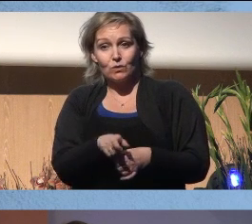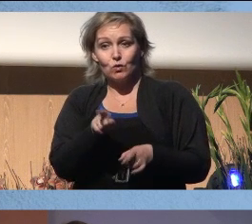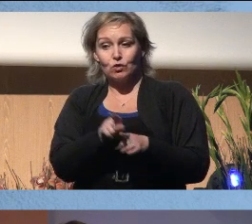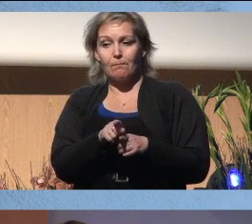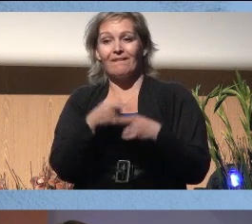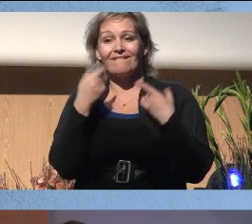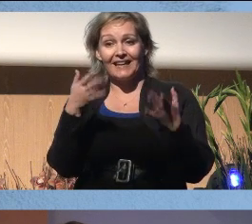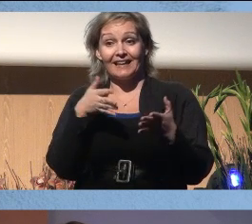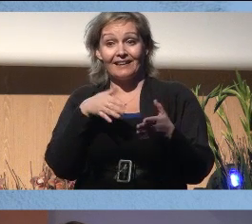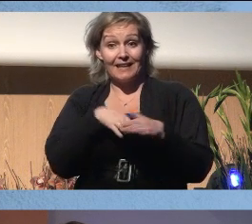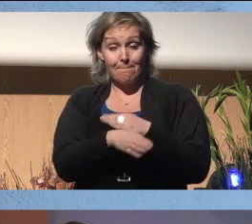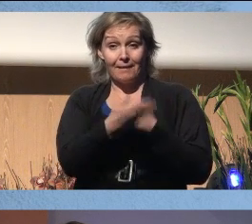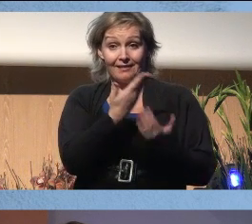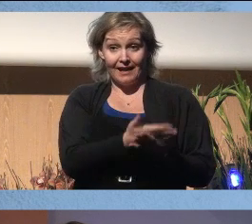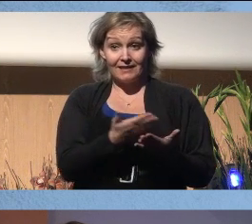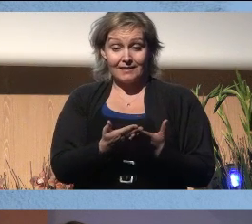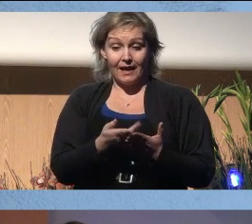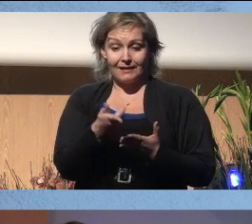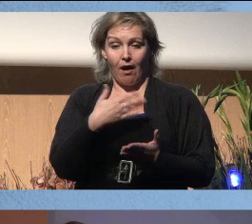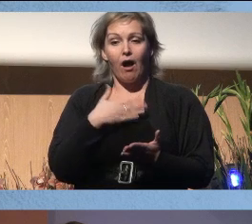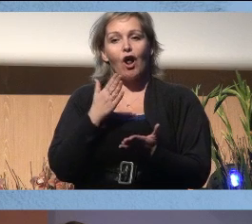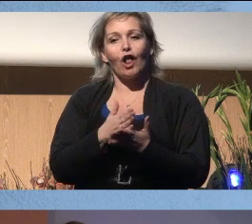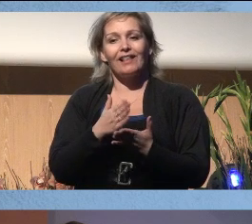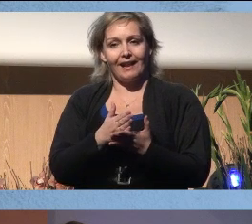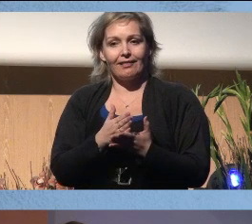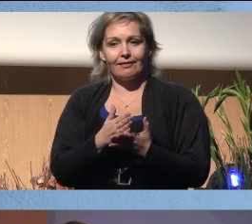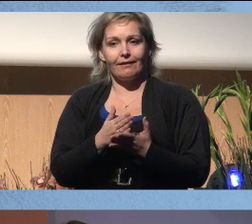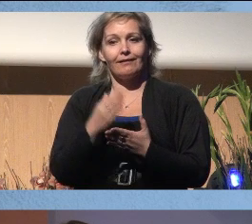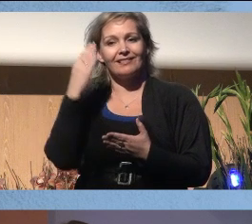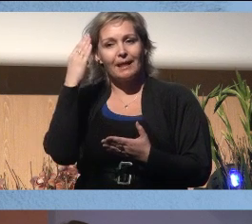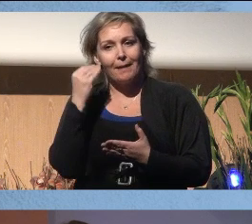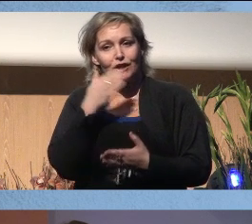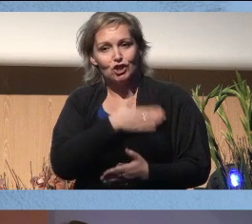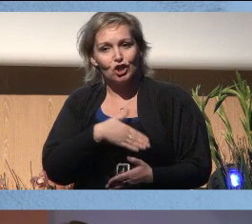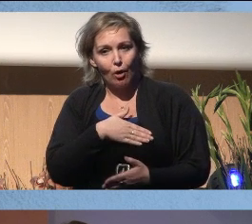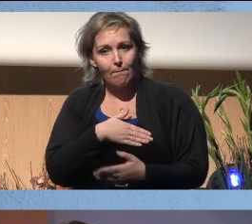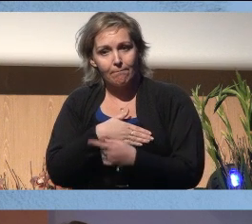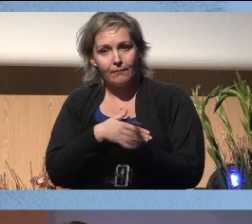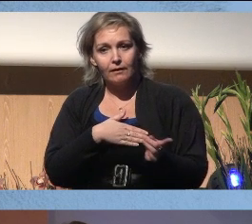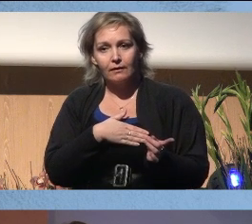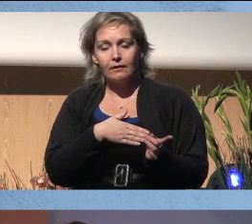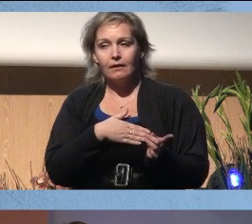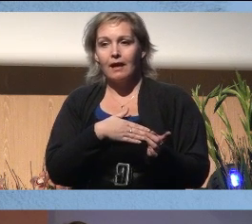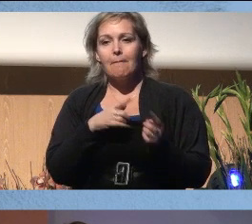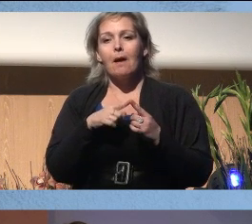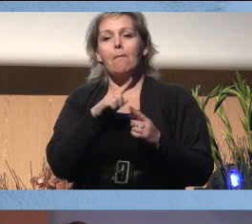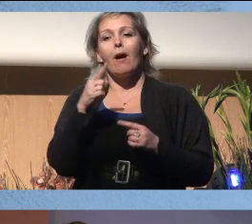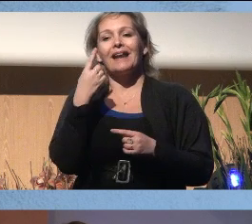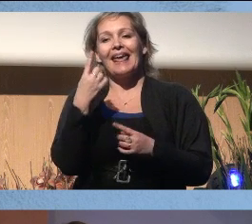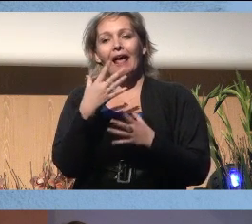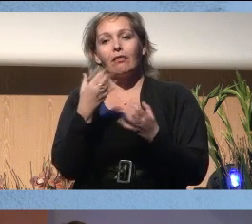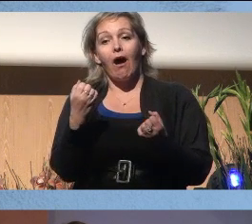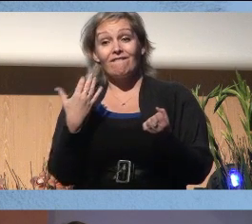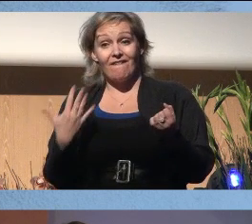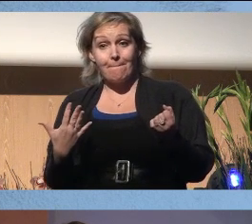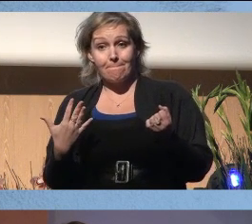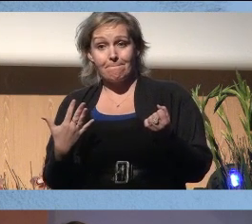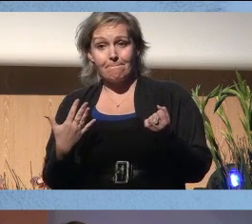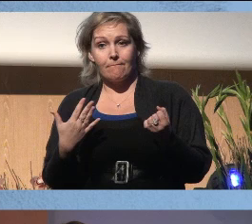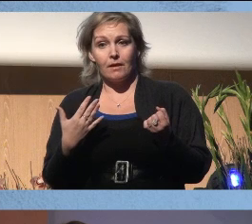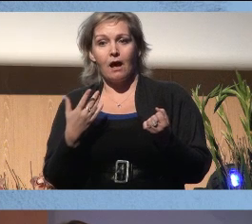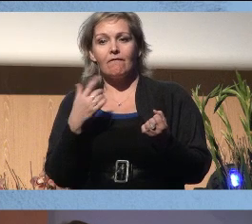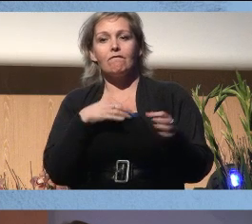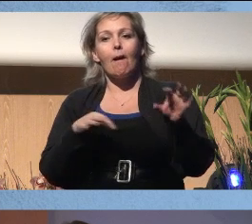som fikk hjemmetjenester allerede hadde en demenssykdom, men bare 1 av 5